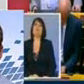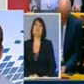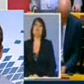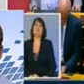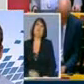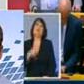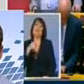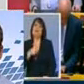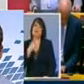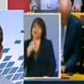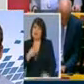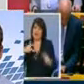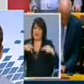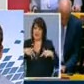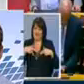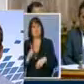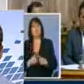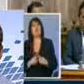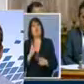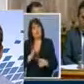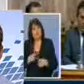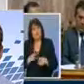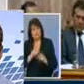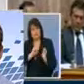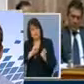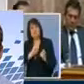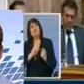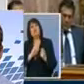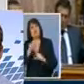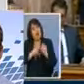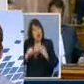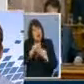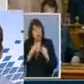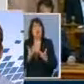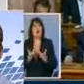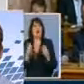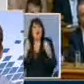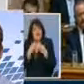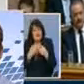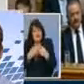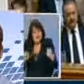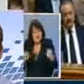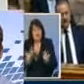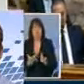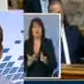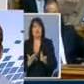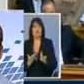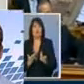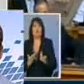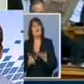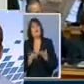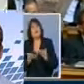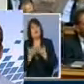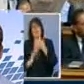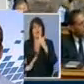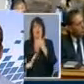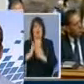που ίσχυαν και για το ΕΤΙΔΕ. Τώρα, σε ό,τι αφορά τις ρυθμίσεις, αναδεικνύεται ο καθαρά φοροεισπρακτικός